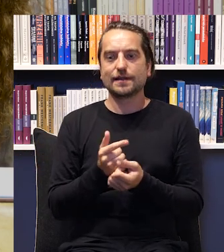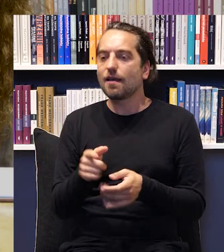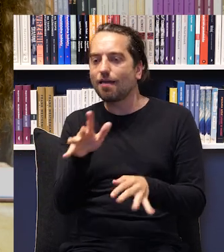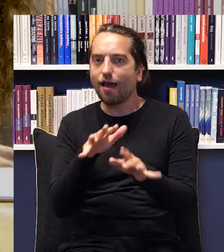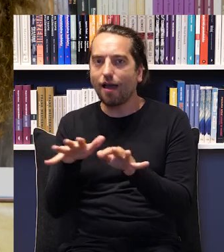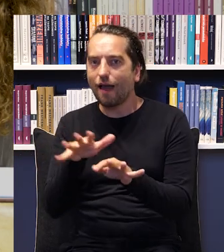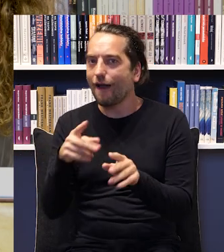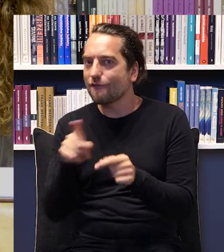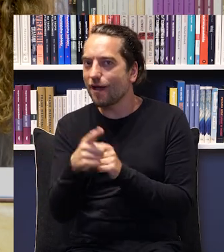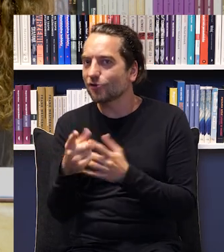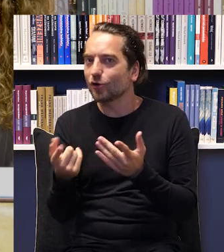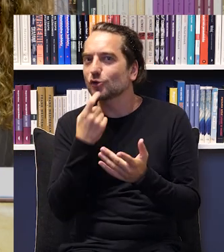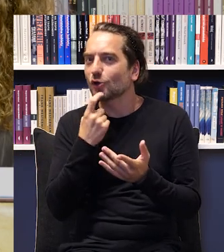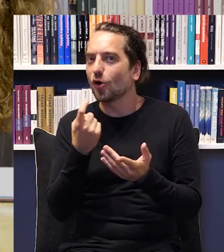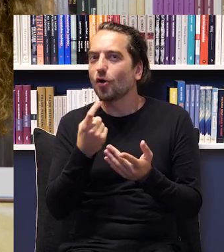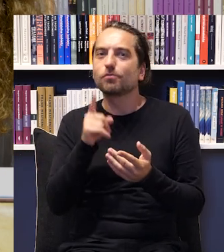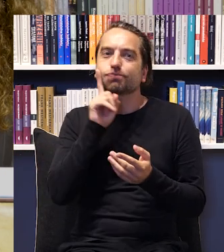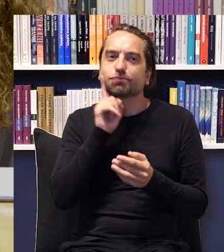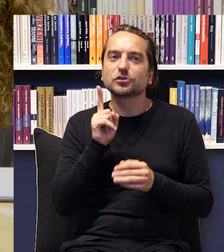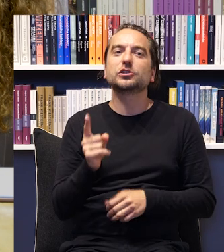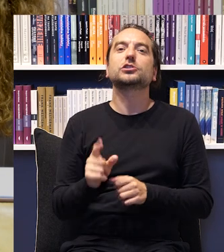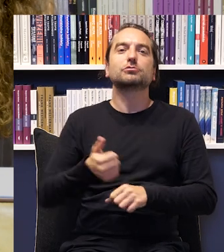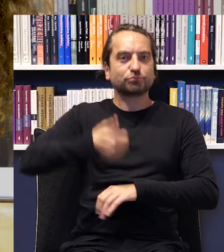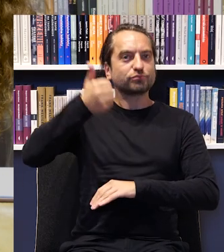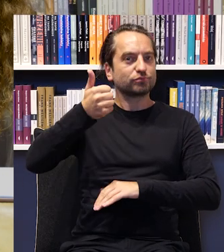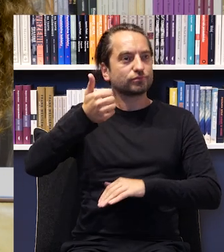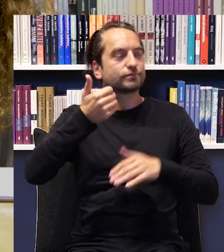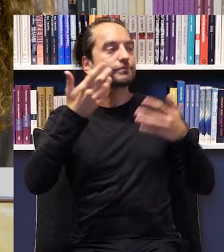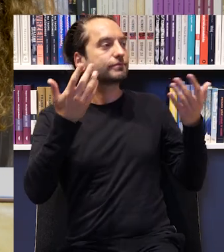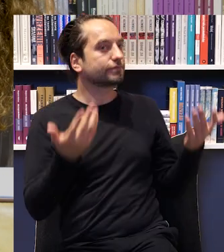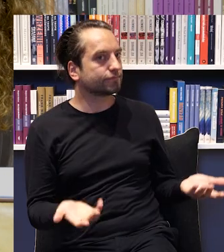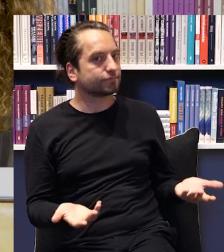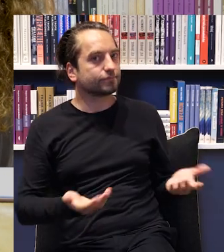coś innego? No, to znaczy ja nie wiem, czy to jest...